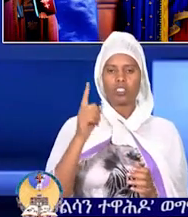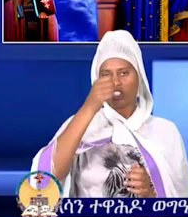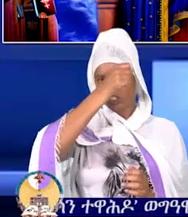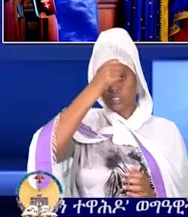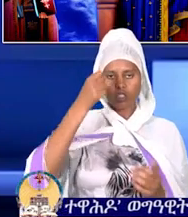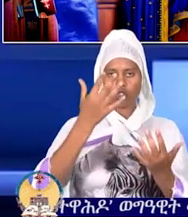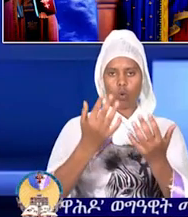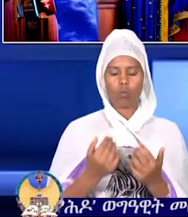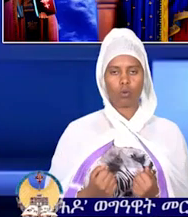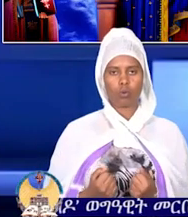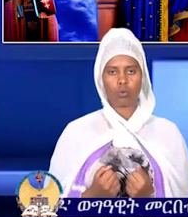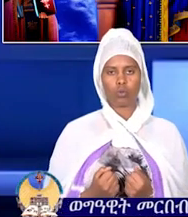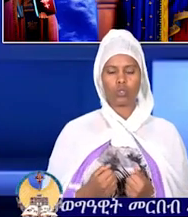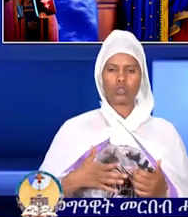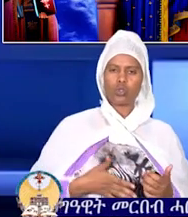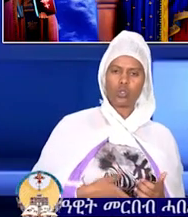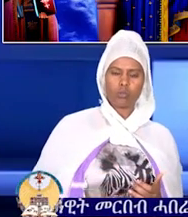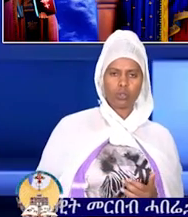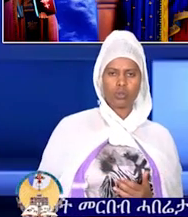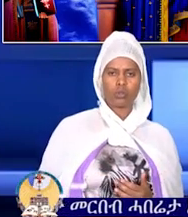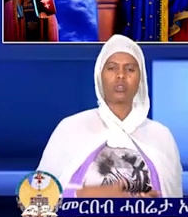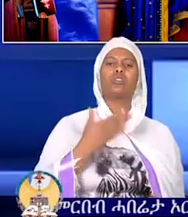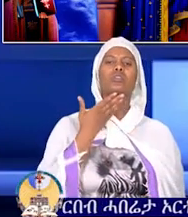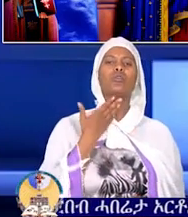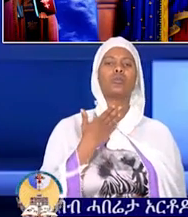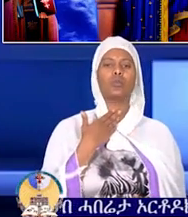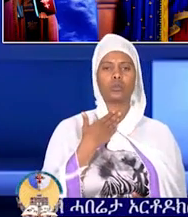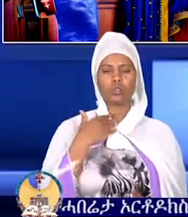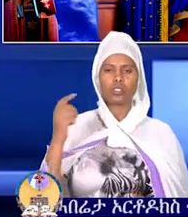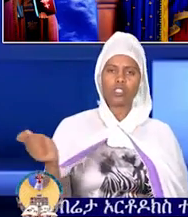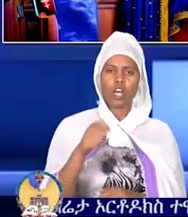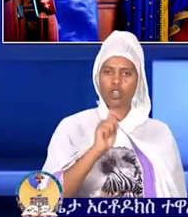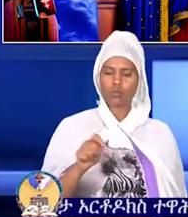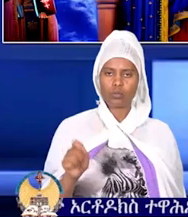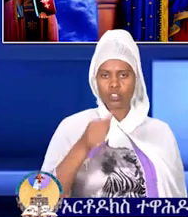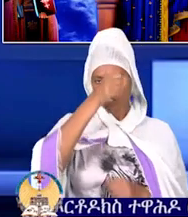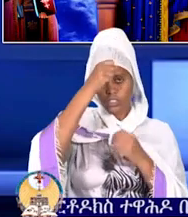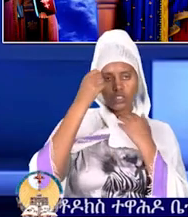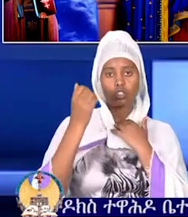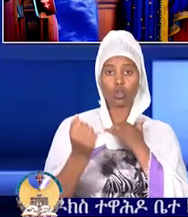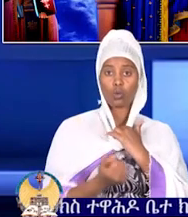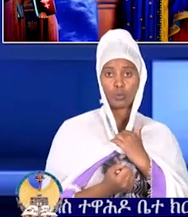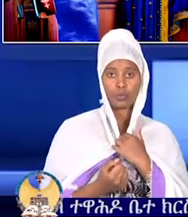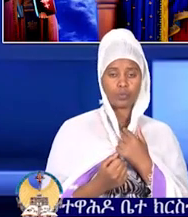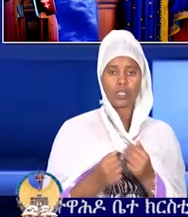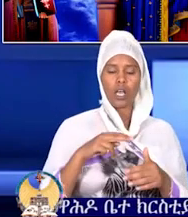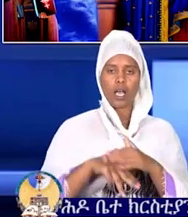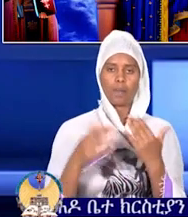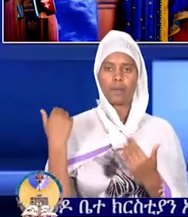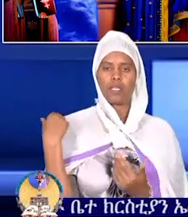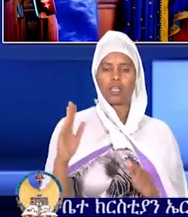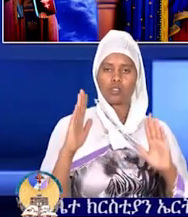ክብሉ ሓሰረ መከራ ዝተቐበሉ ዝጠመዩ ዝፀምኡ ዝተገርፉ መከራ